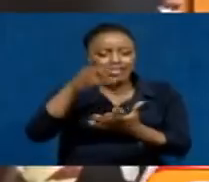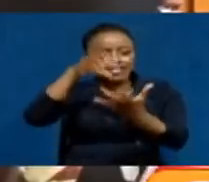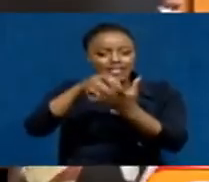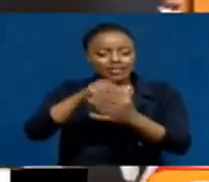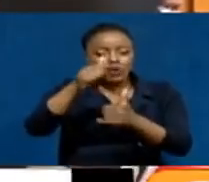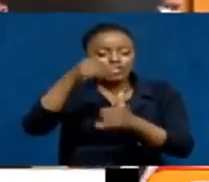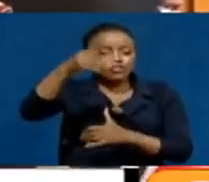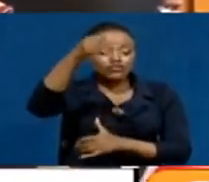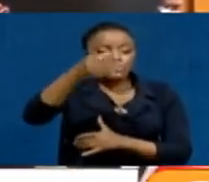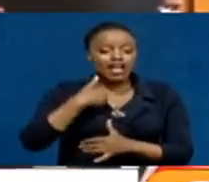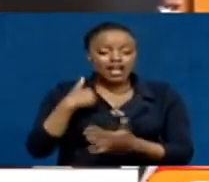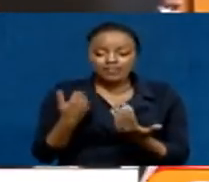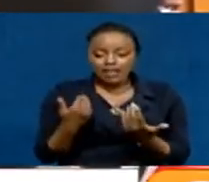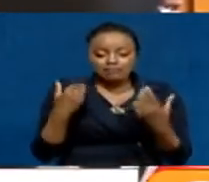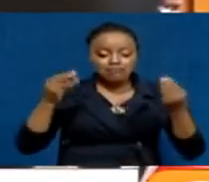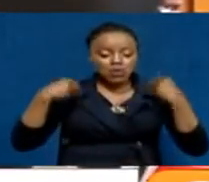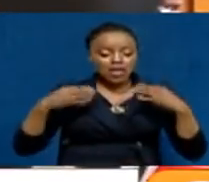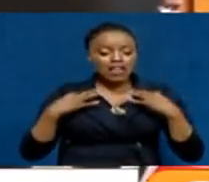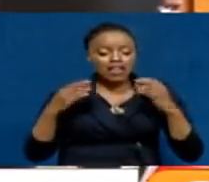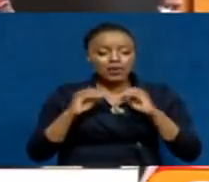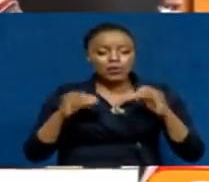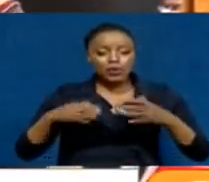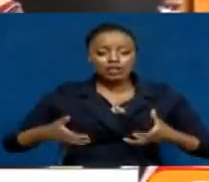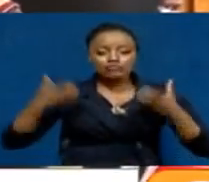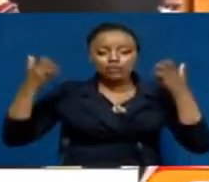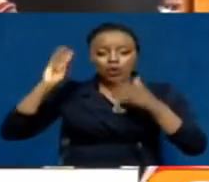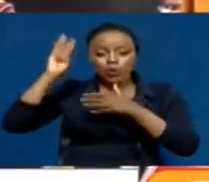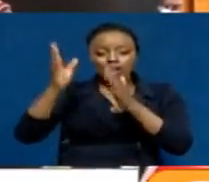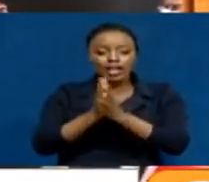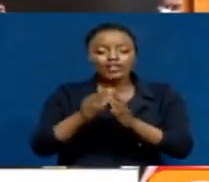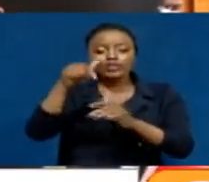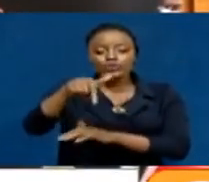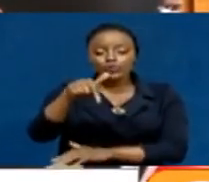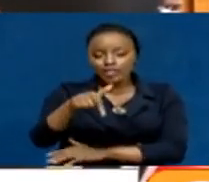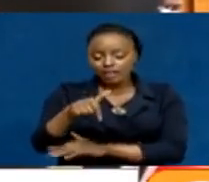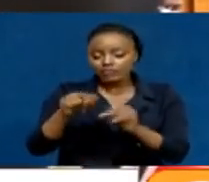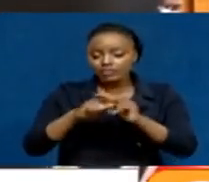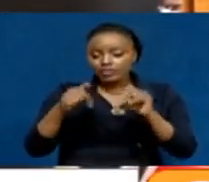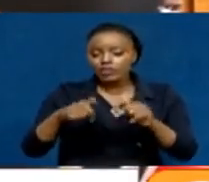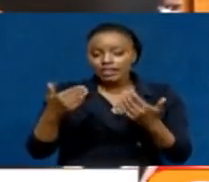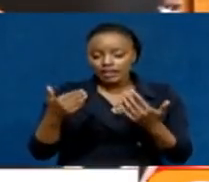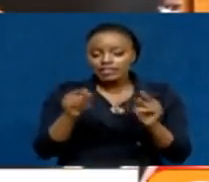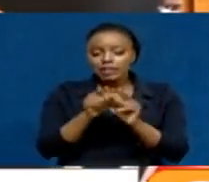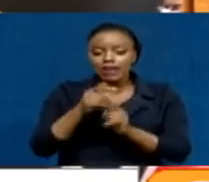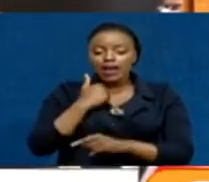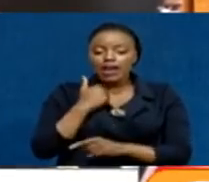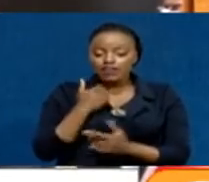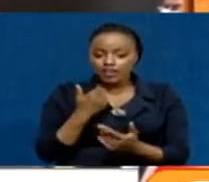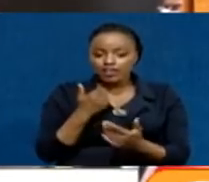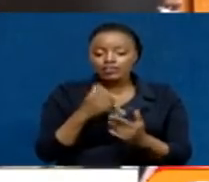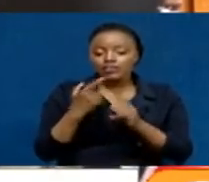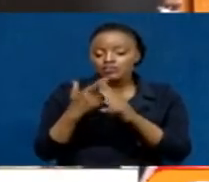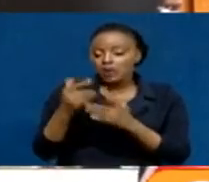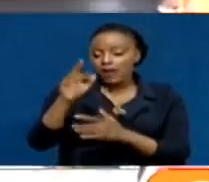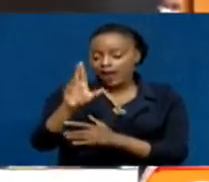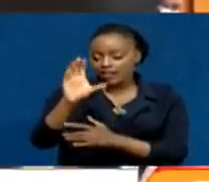circumstances in the future, mimi sitavaa nguo tena, naitoa. Kuanzia leo mimi sio RC wa Rift